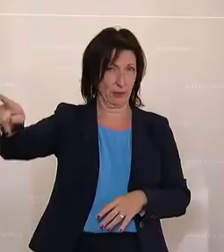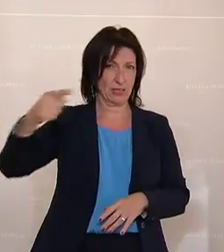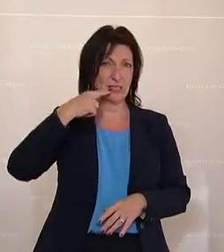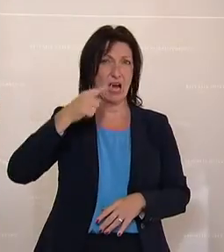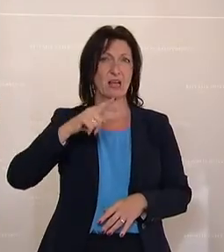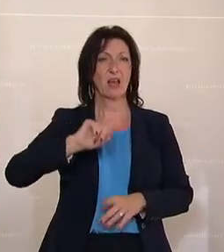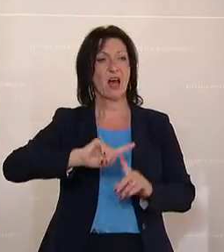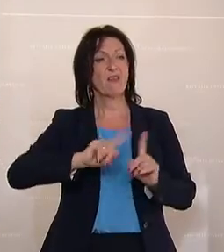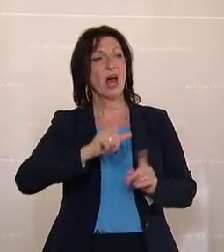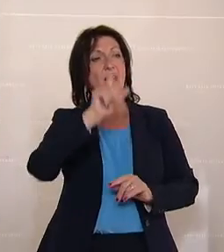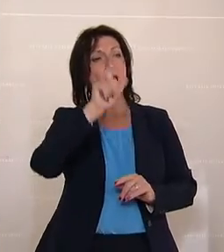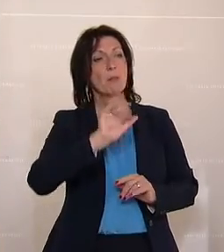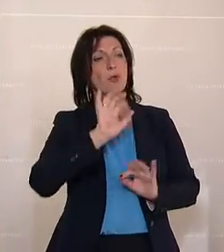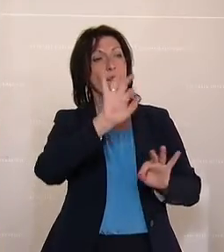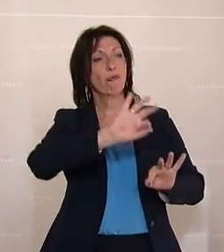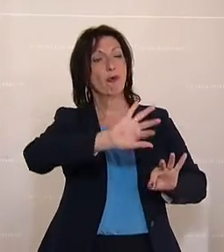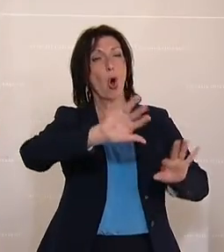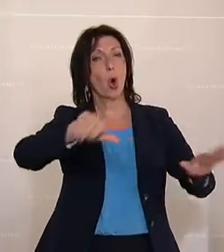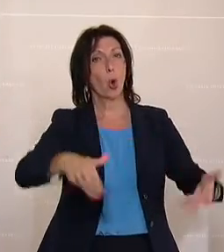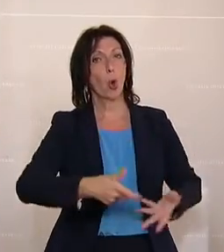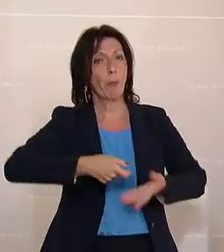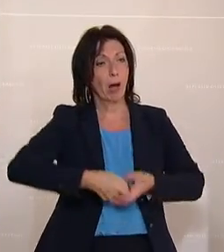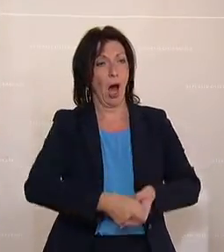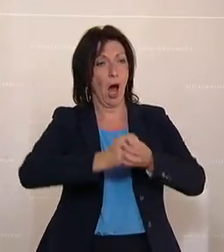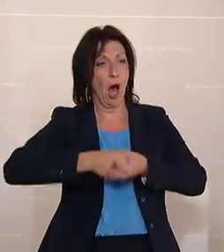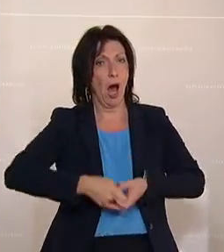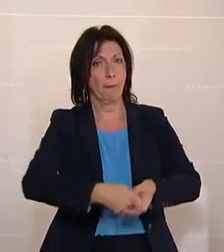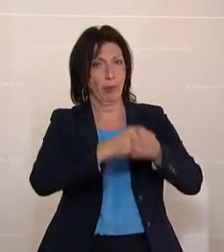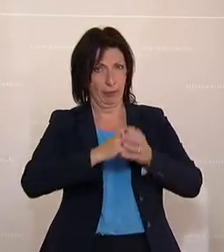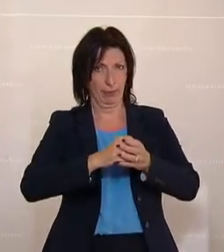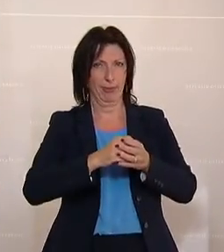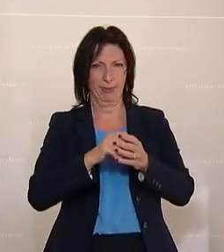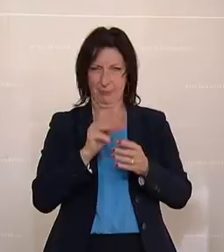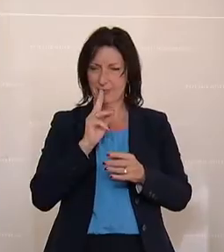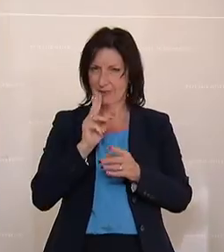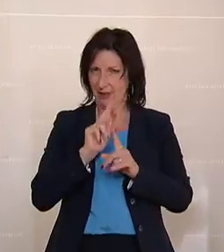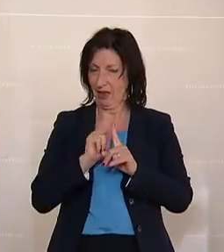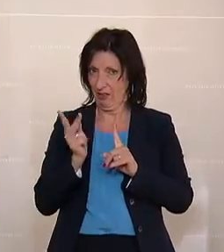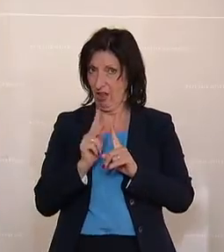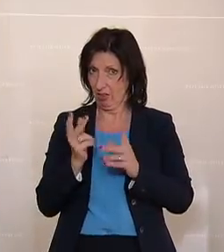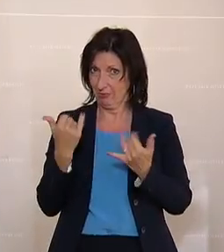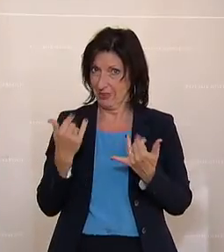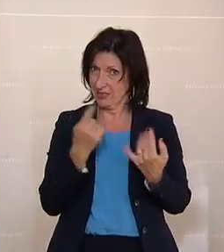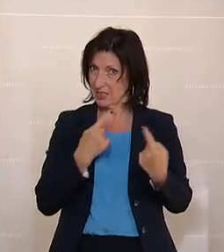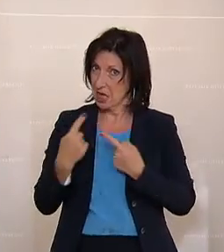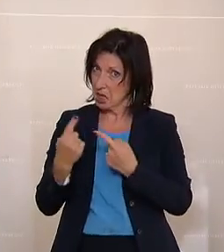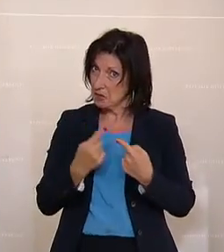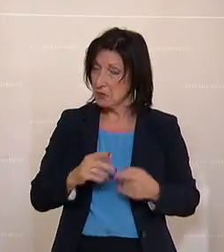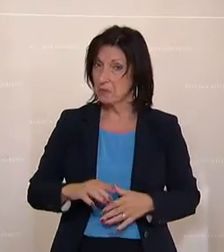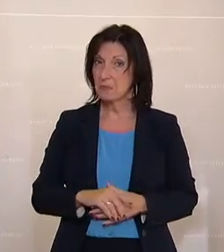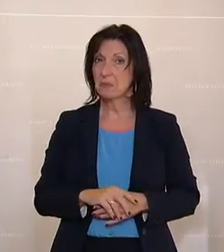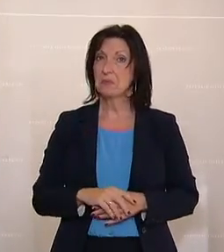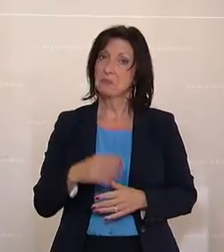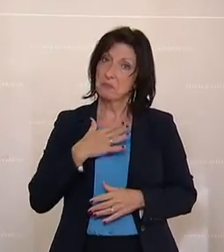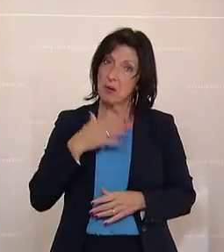eine Grube gräbt, nahegelegt. Eine sehr passende Redewendung in der derzeitigen Situation, wie ich